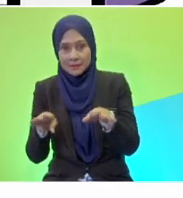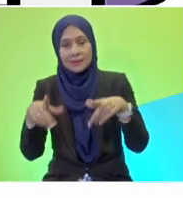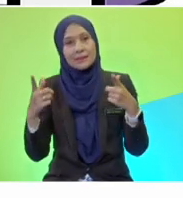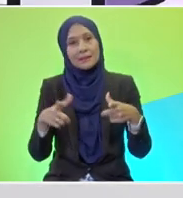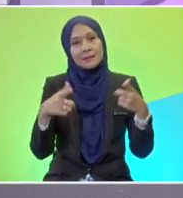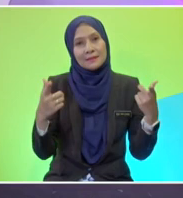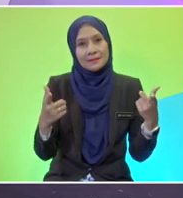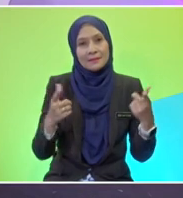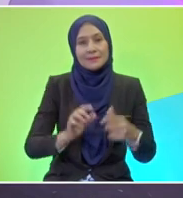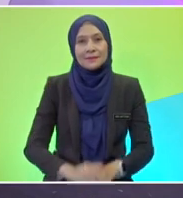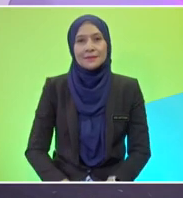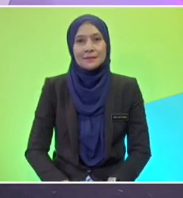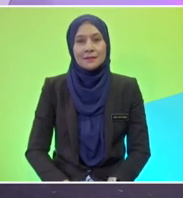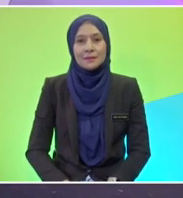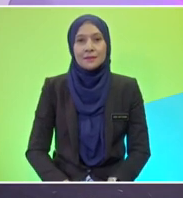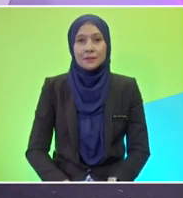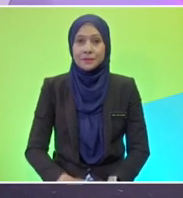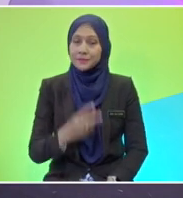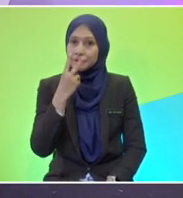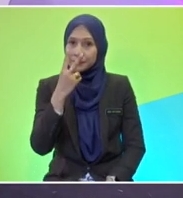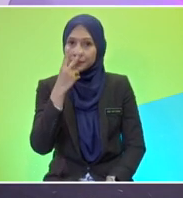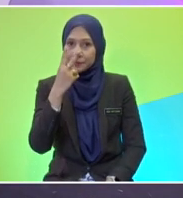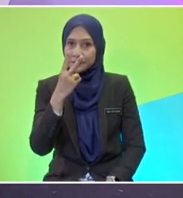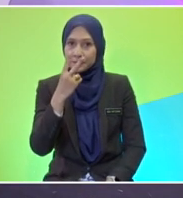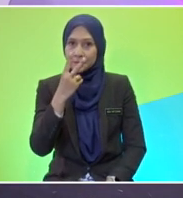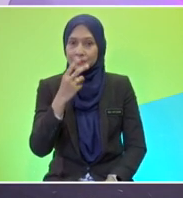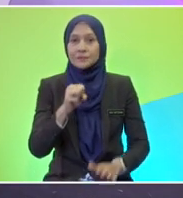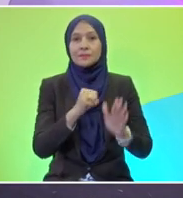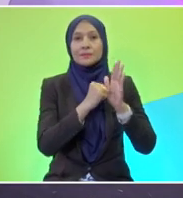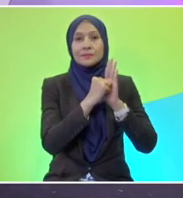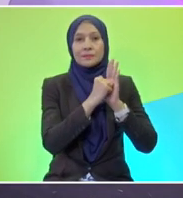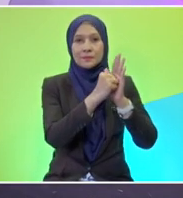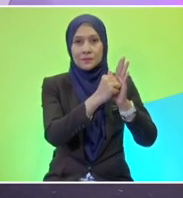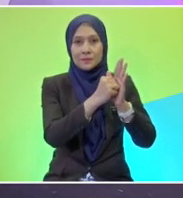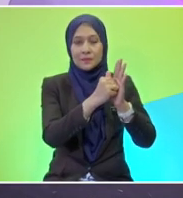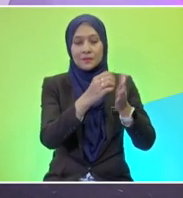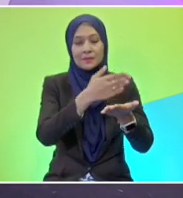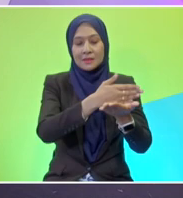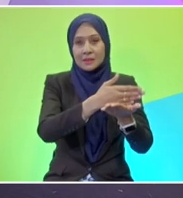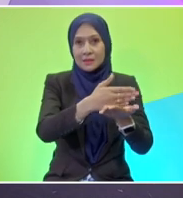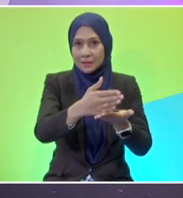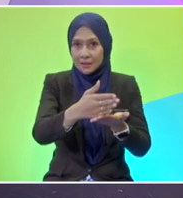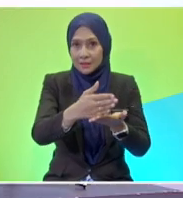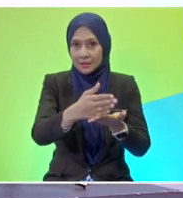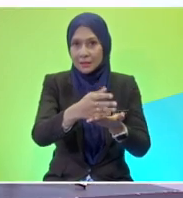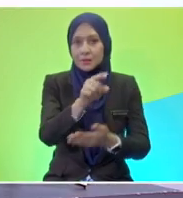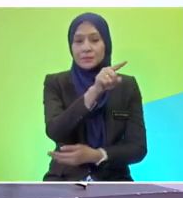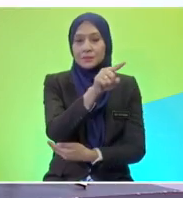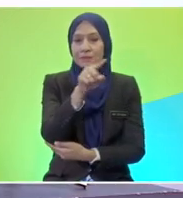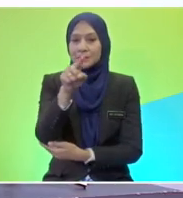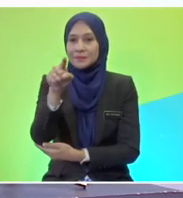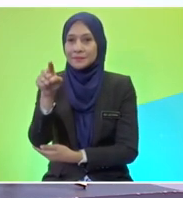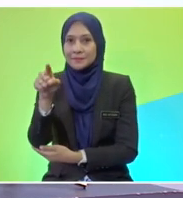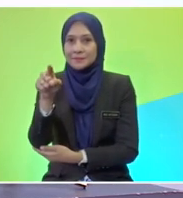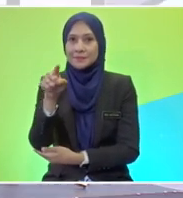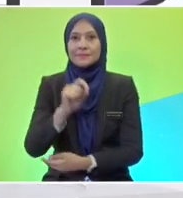sama dengan. Okey, simbol tolak ni berbentuk berbentuk macam ni. Dekat depan cikgu ni ada. Oh, di situ. Di situ pun